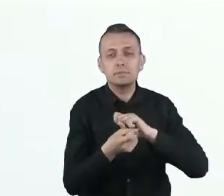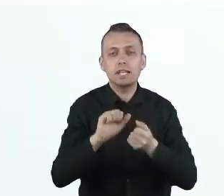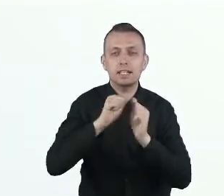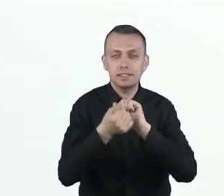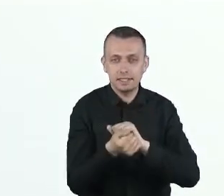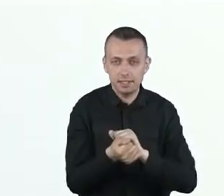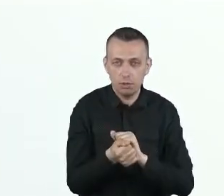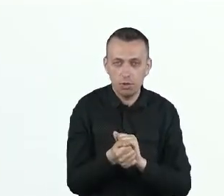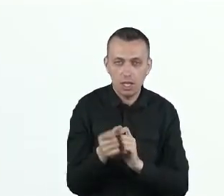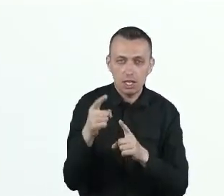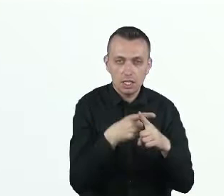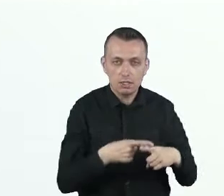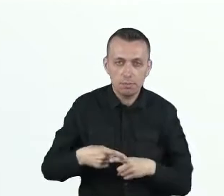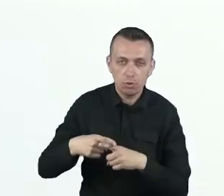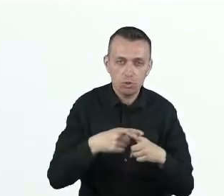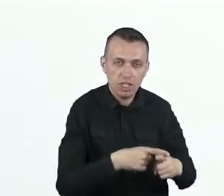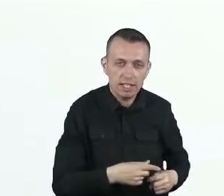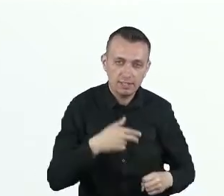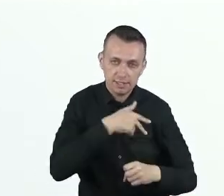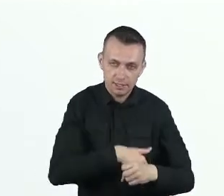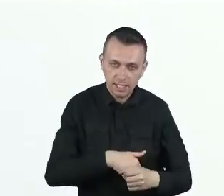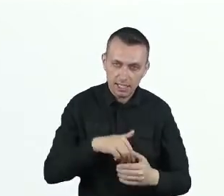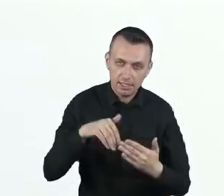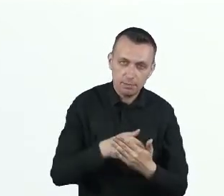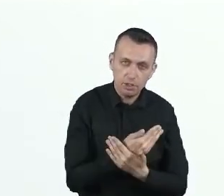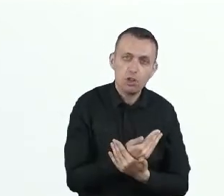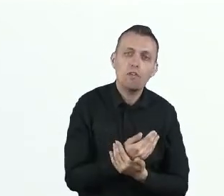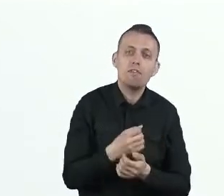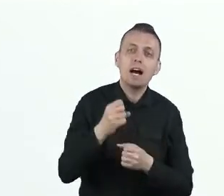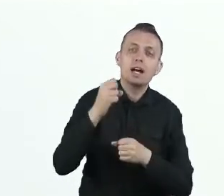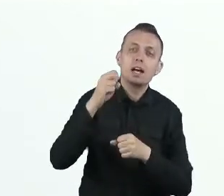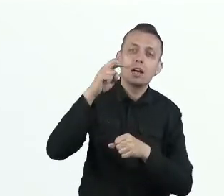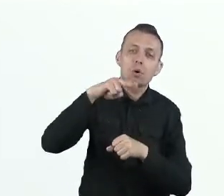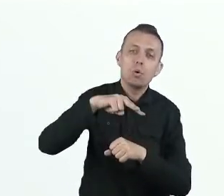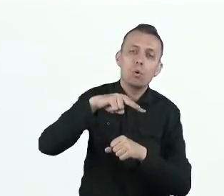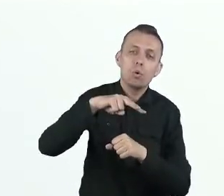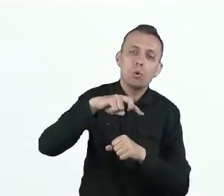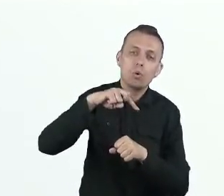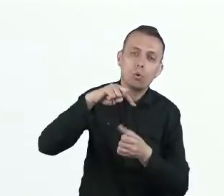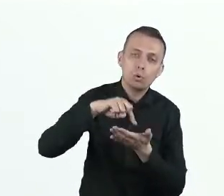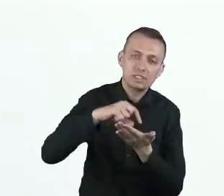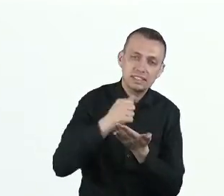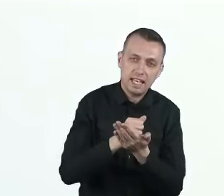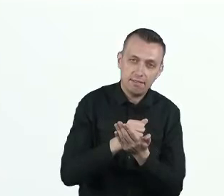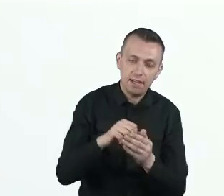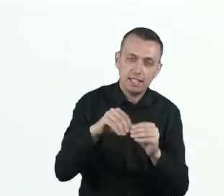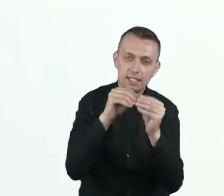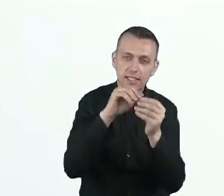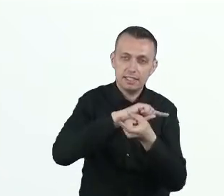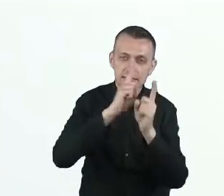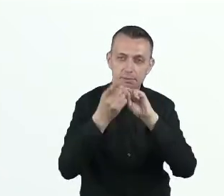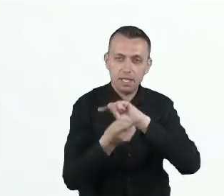życie zmiany dotyczące spółdzielni socjalnych. Nowelizacja ustawy pozwala m.in. na rozszerzenie katalogu osób, które